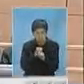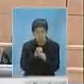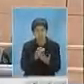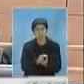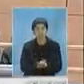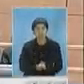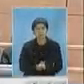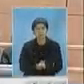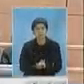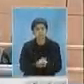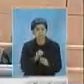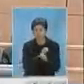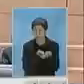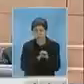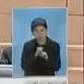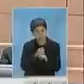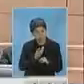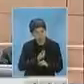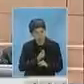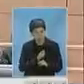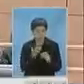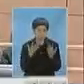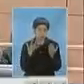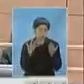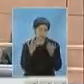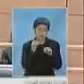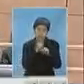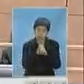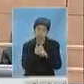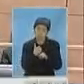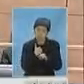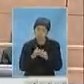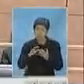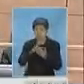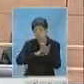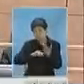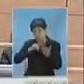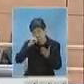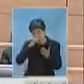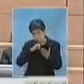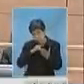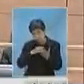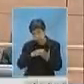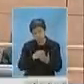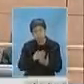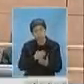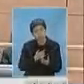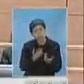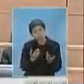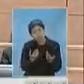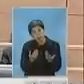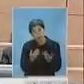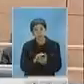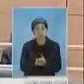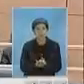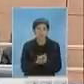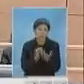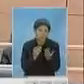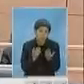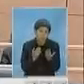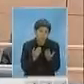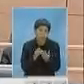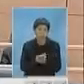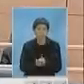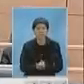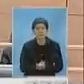ลนไม่มีการรีบร้อนใดๆเป็นแต่เพียงว่าประเทศไทยจะซอยเท้ารออยู่ในมุม